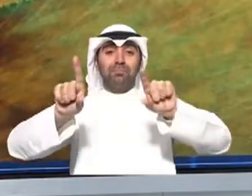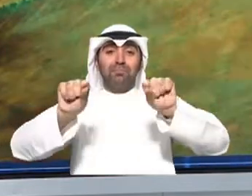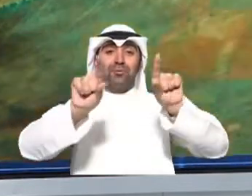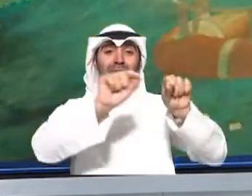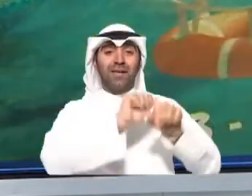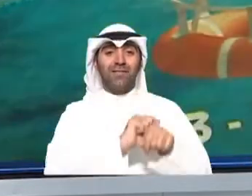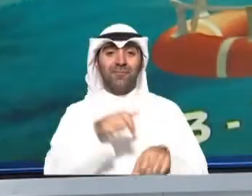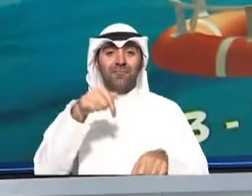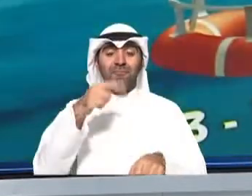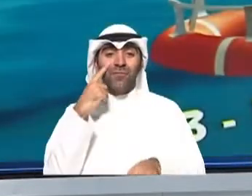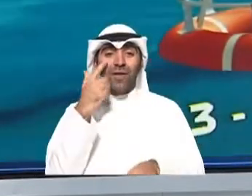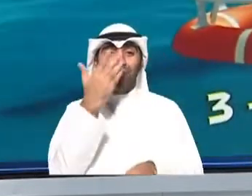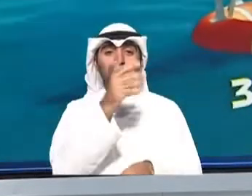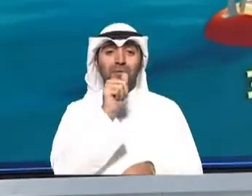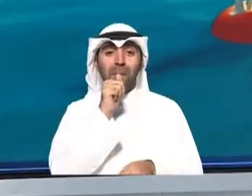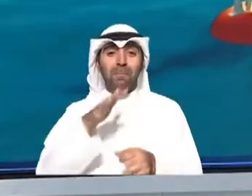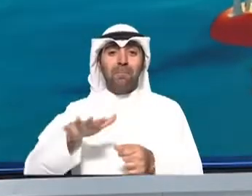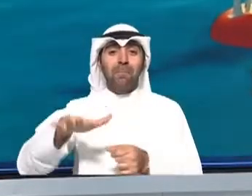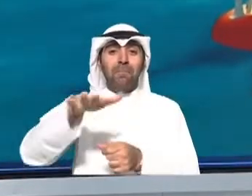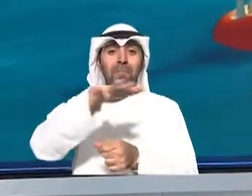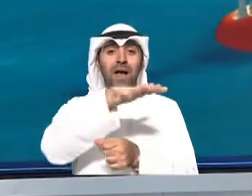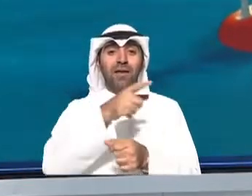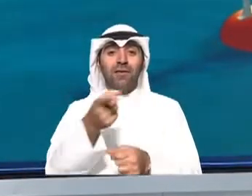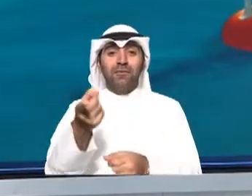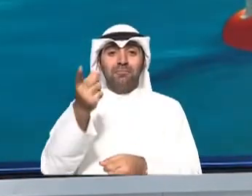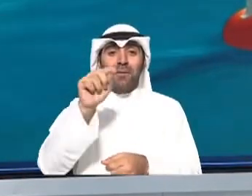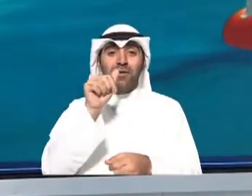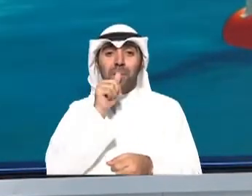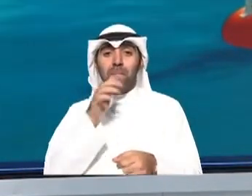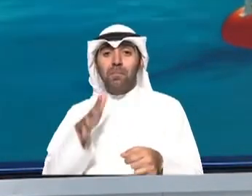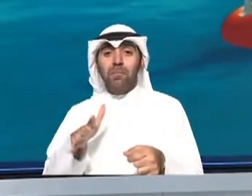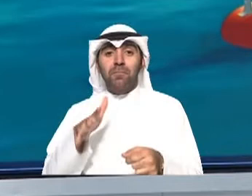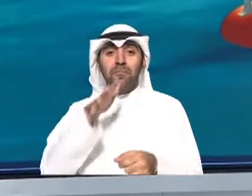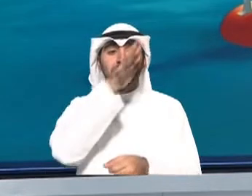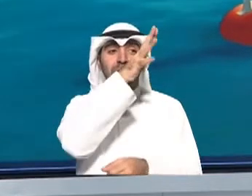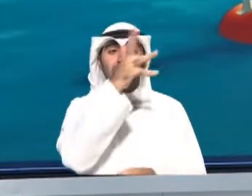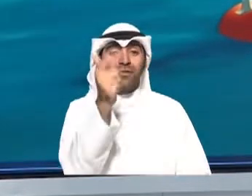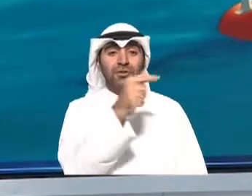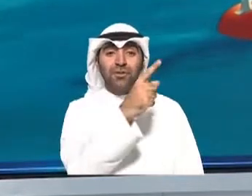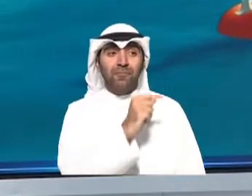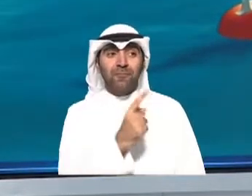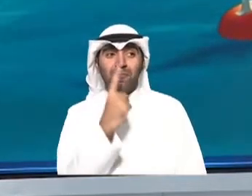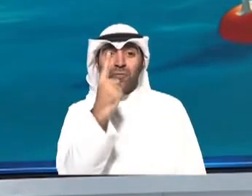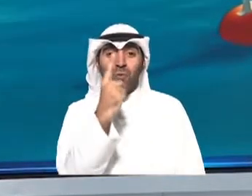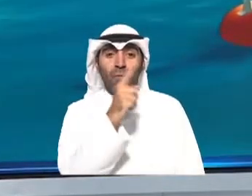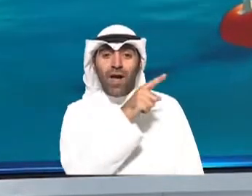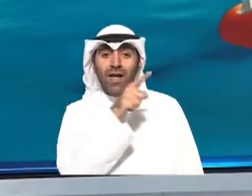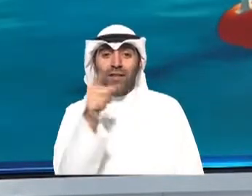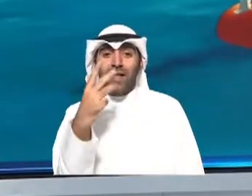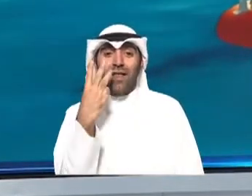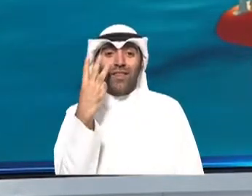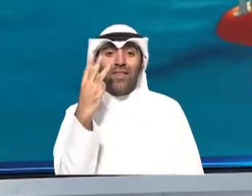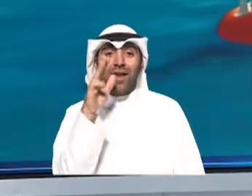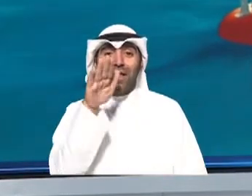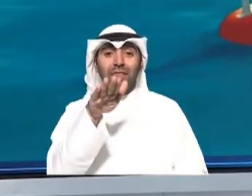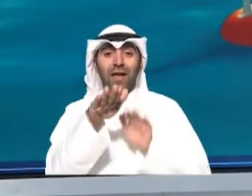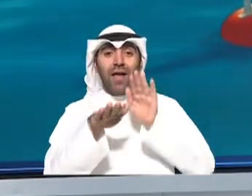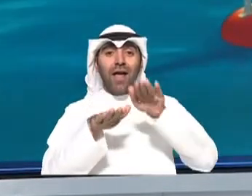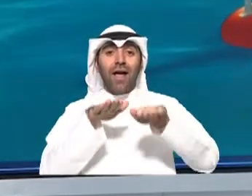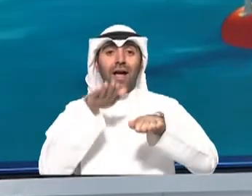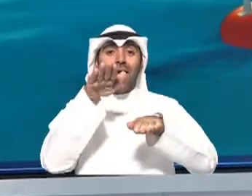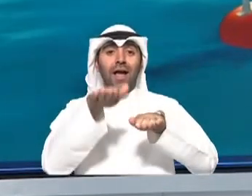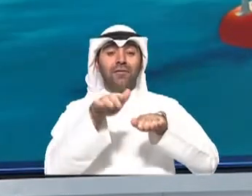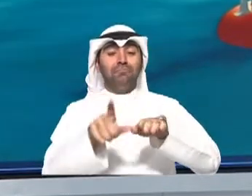الأجواء البحرية أعزائي المشاهدين بشكل عام أجواء معتدلة مناسبة لممارسة جميع الأنشطة البحرية، ارتفاع الموج يتراوح ما